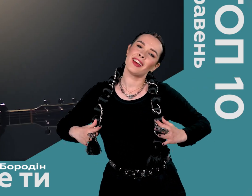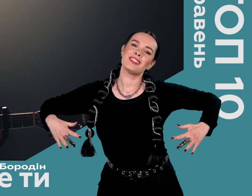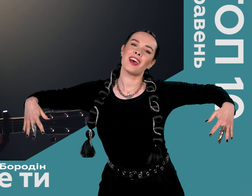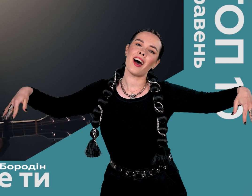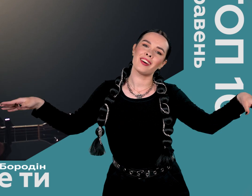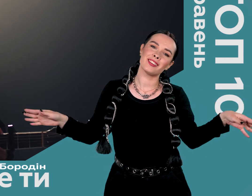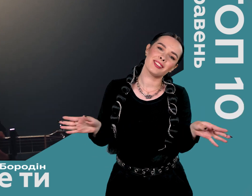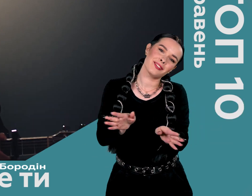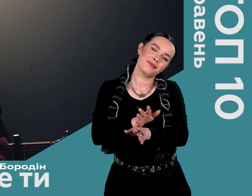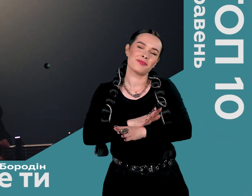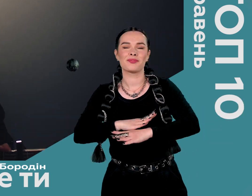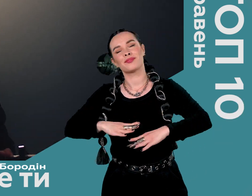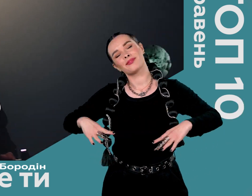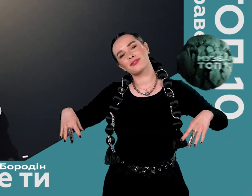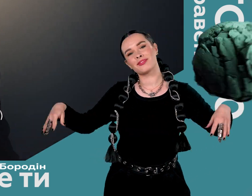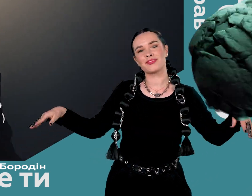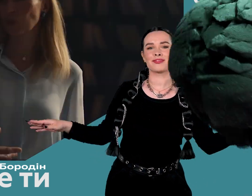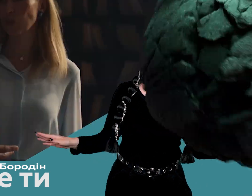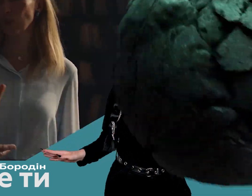летять. Летять.